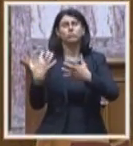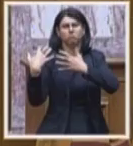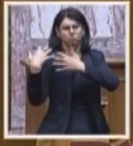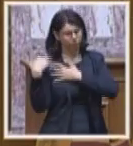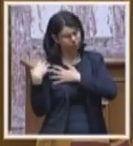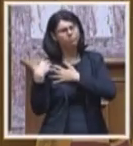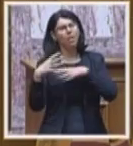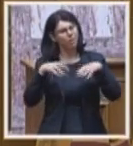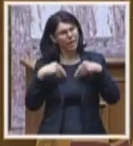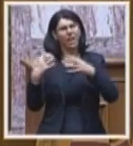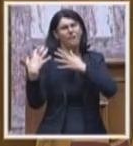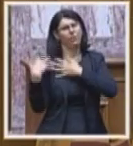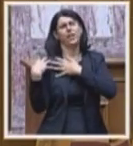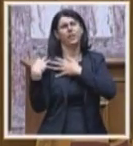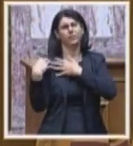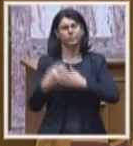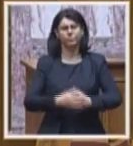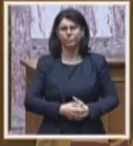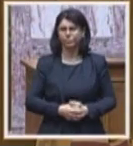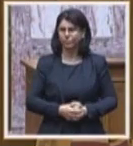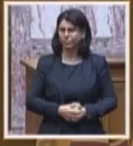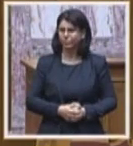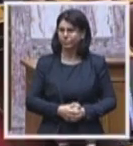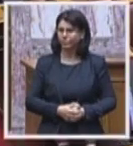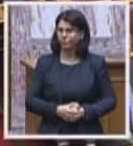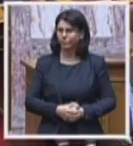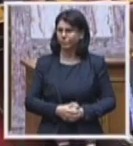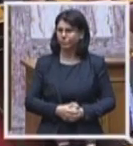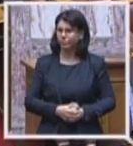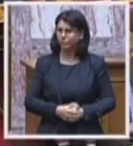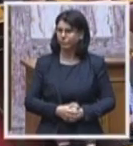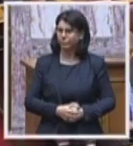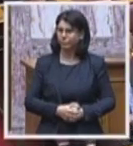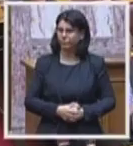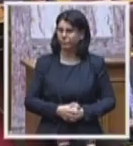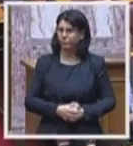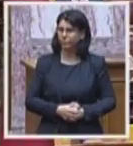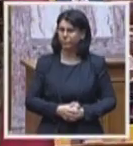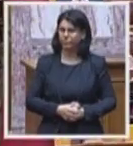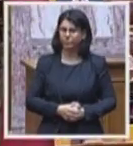ευθύνες της και θα το κάνει με τον καλύτερο δυνατό τρόπο για τη σωτηρία και την αλλαγή της Ελλάδας.